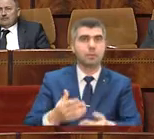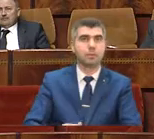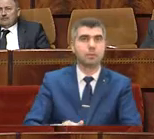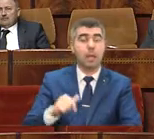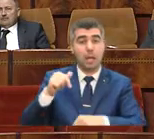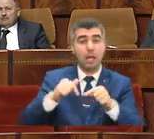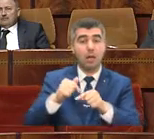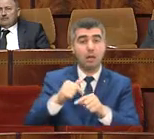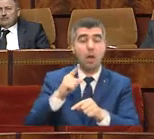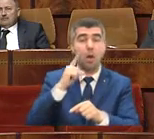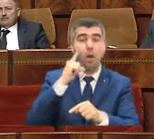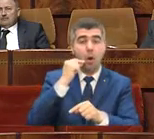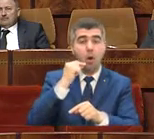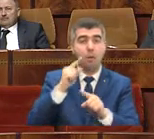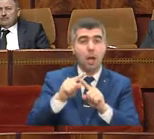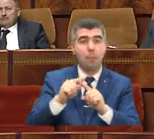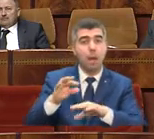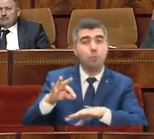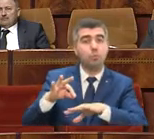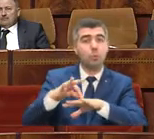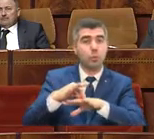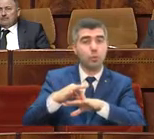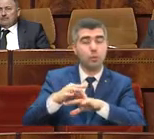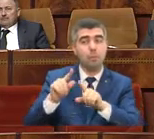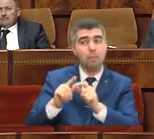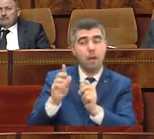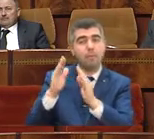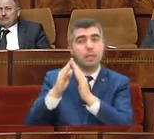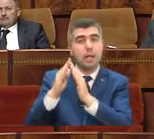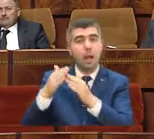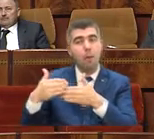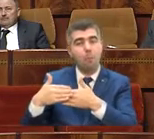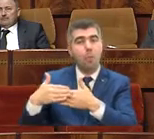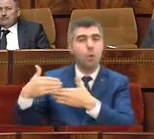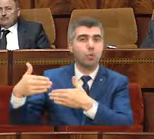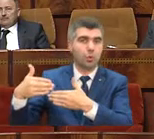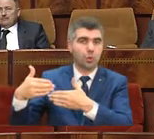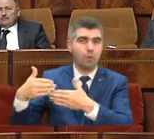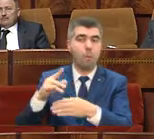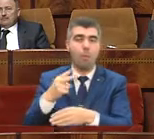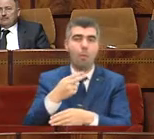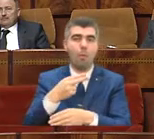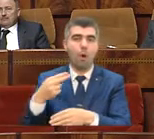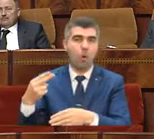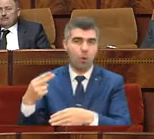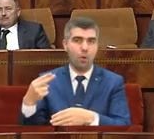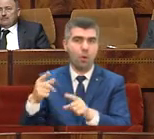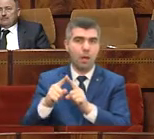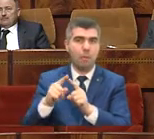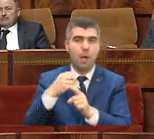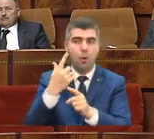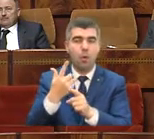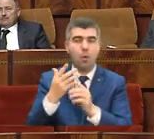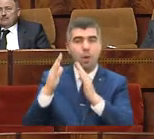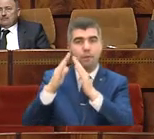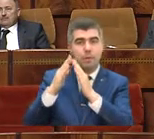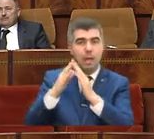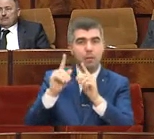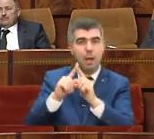اللي تزوج وبيعز على بوه، فاذا به منوع يبني، كيوليو العيلات مخاصمين، تشردات